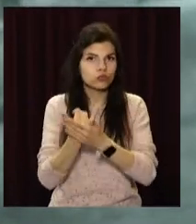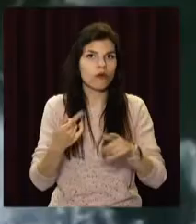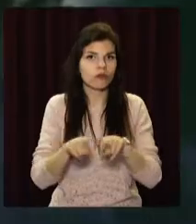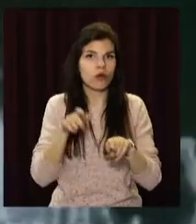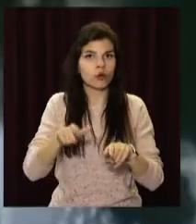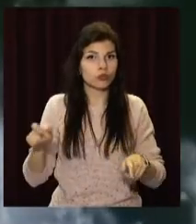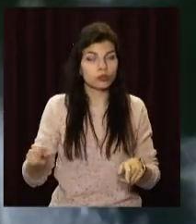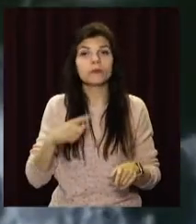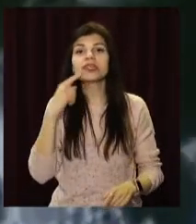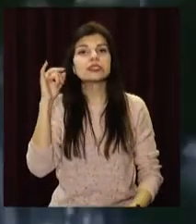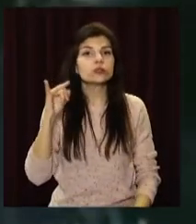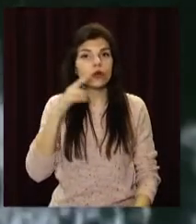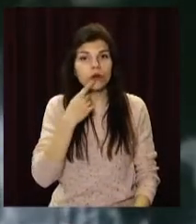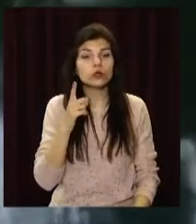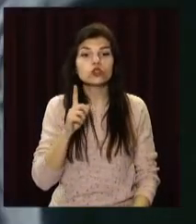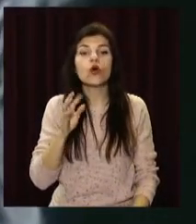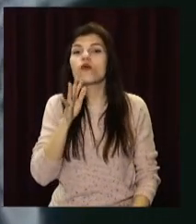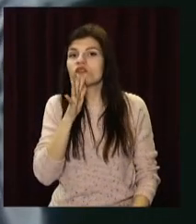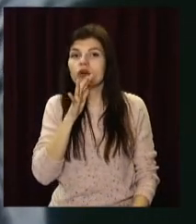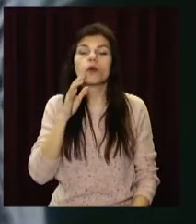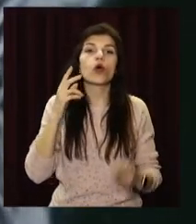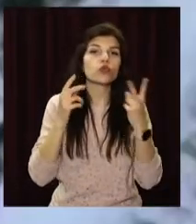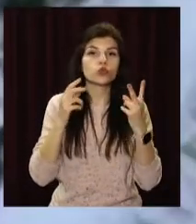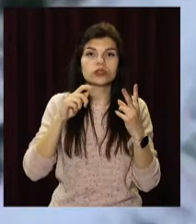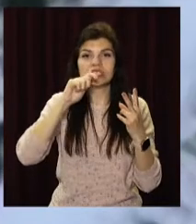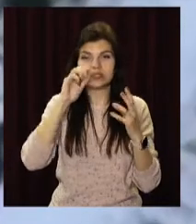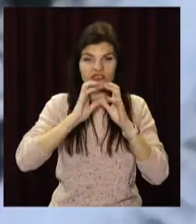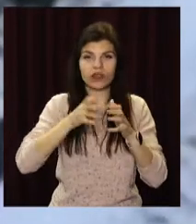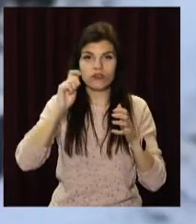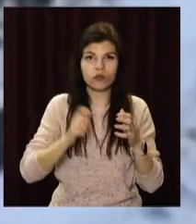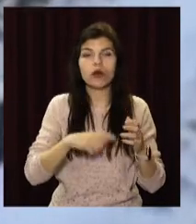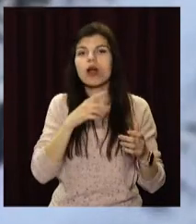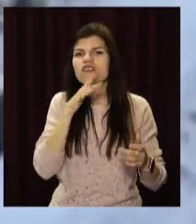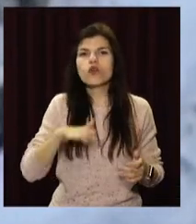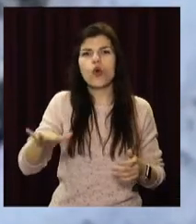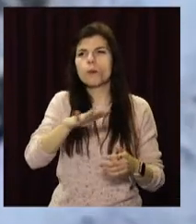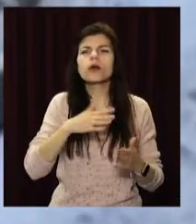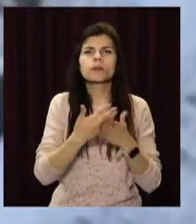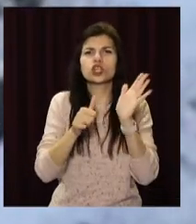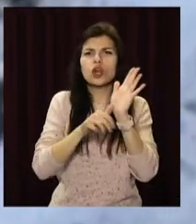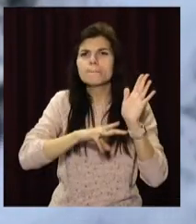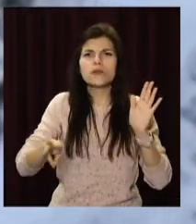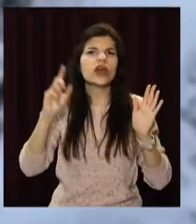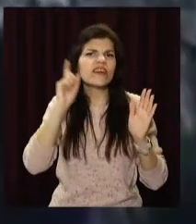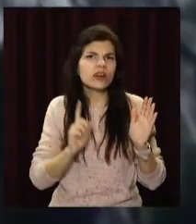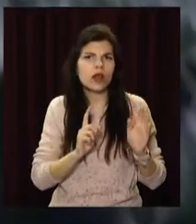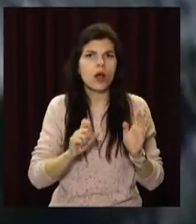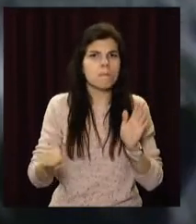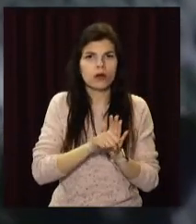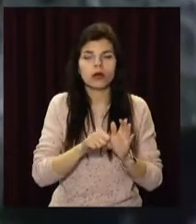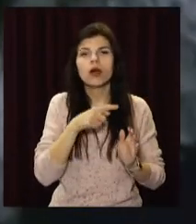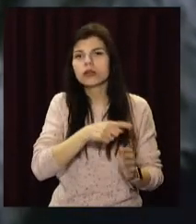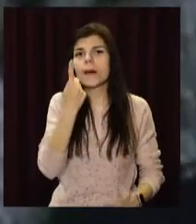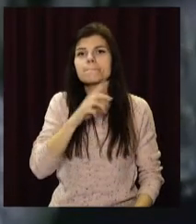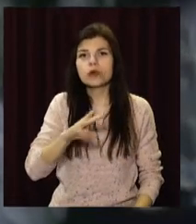народу. Історики кажуть, під час Другої світової війни в Європі загинули приблизно 6 мільйонів євреїв, з них мільйон